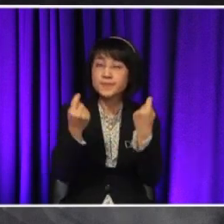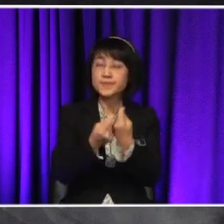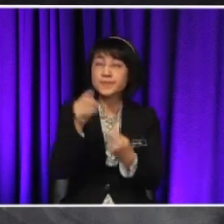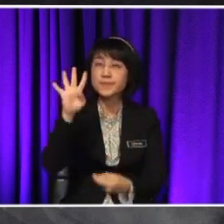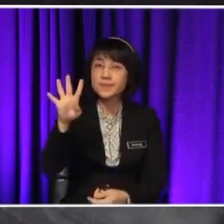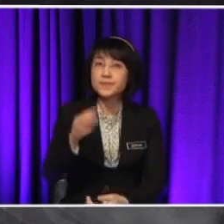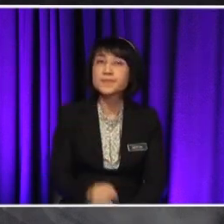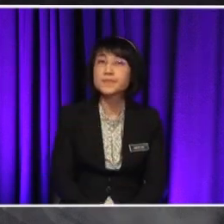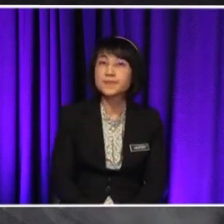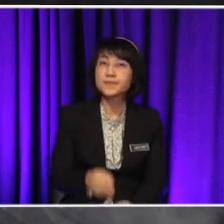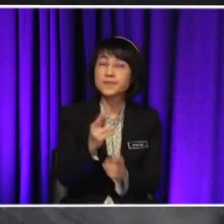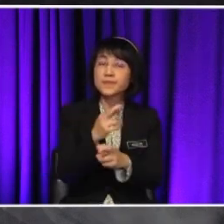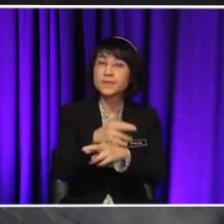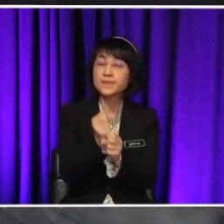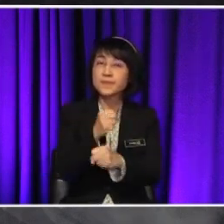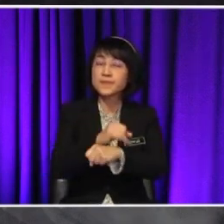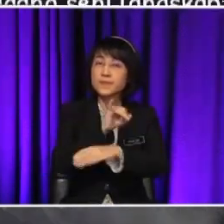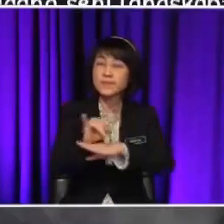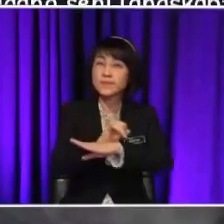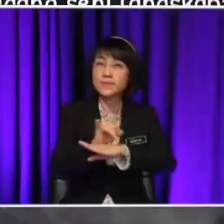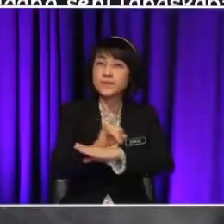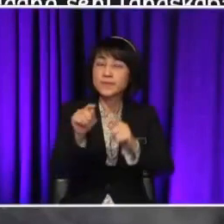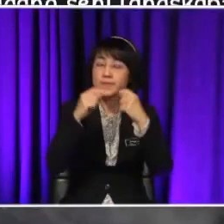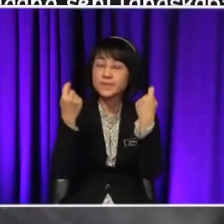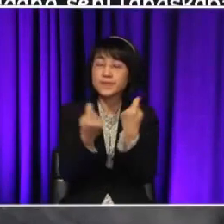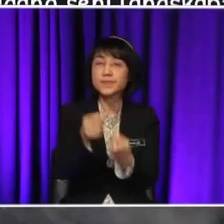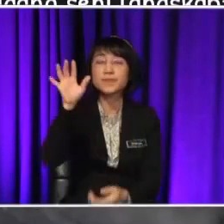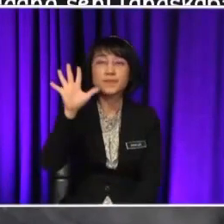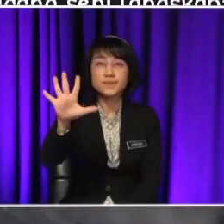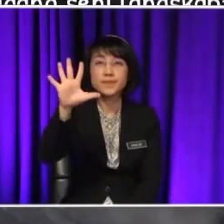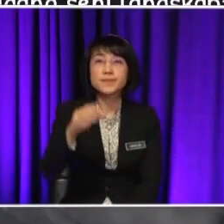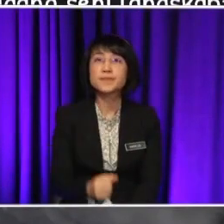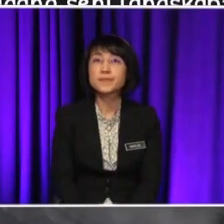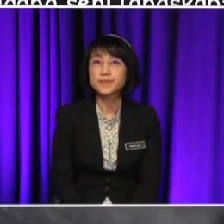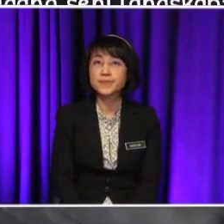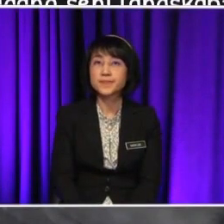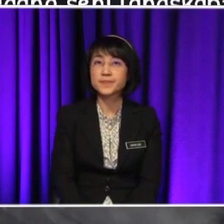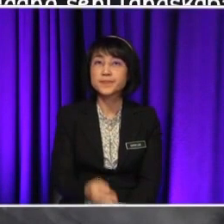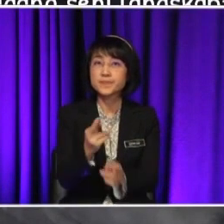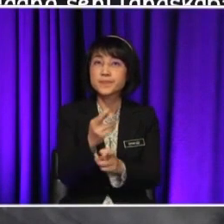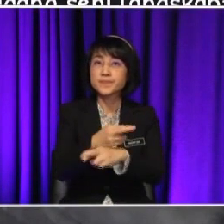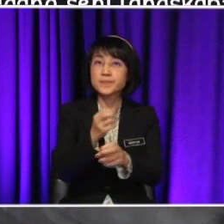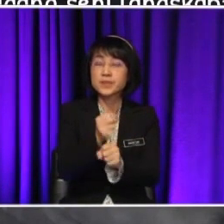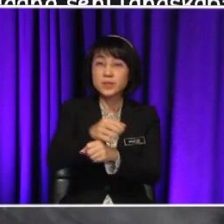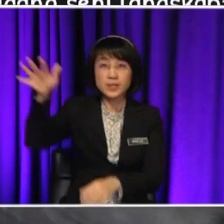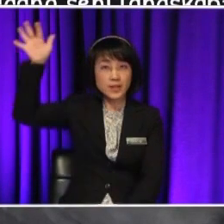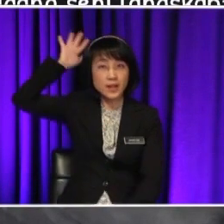reka bentuk industri semasa di tingkatan 5. Okey, reka bentuk landscape. Okey,